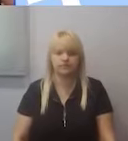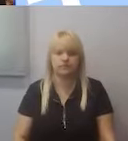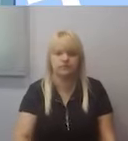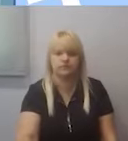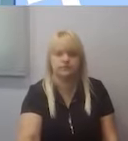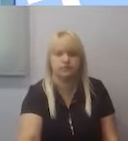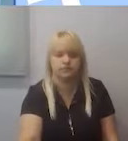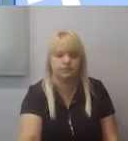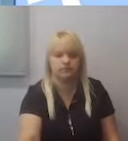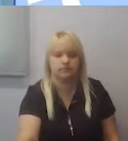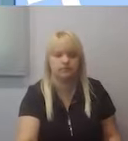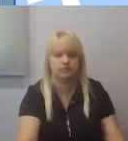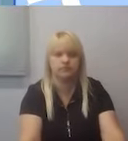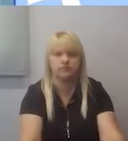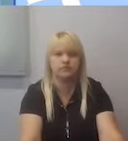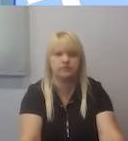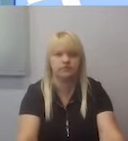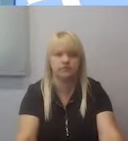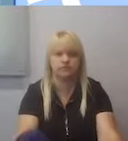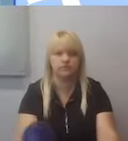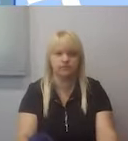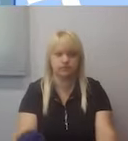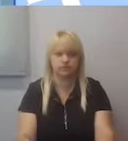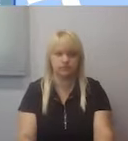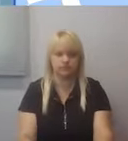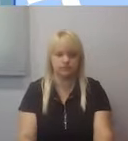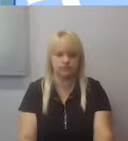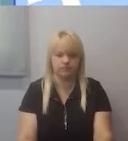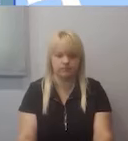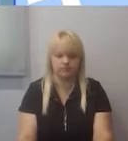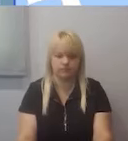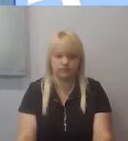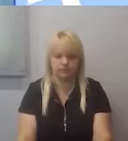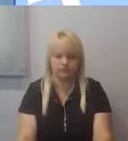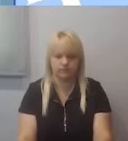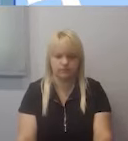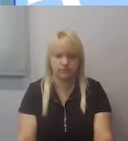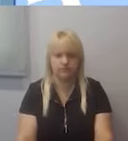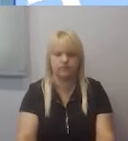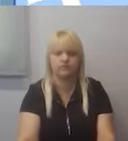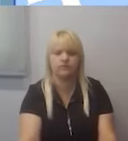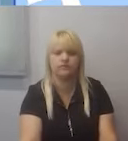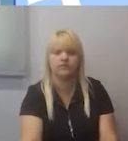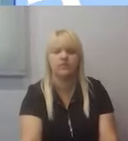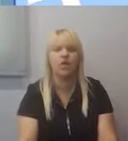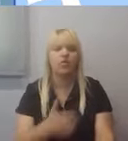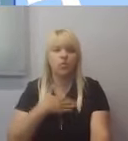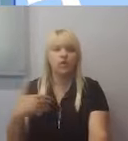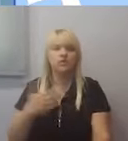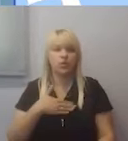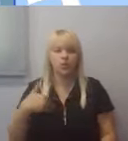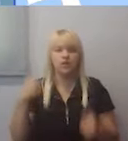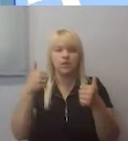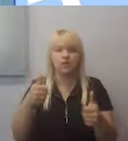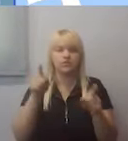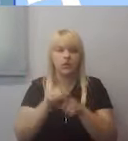paldies jā lūk ļoti ļoti labi un mēs arī šajos semināros aicinām runātājus nebīties